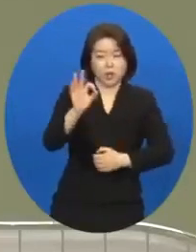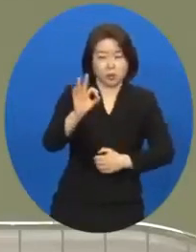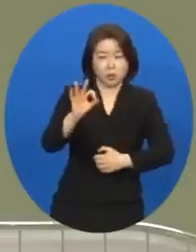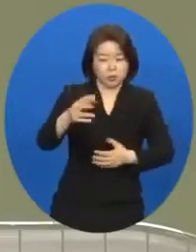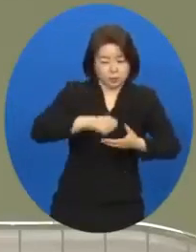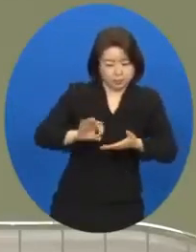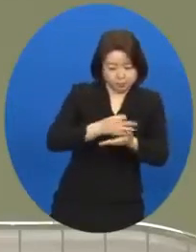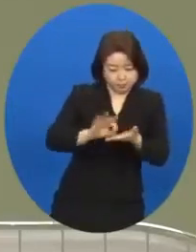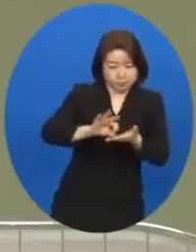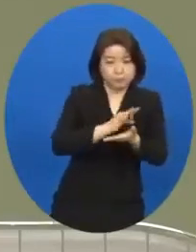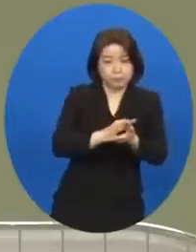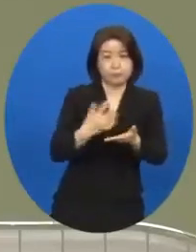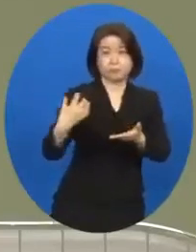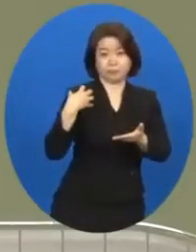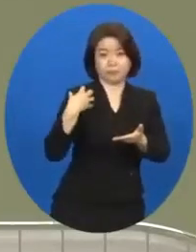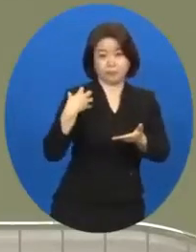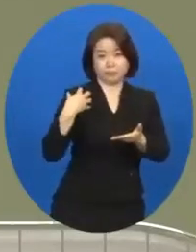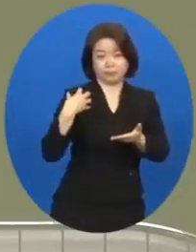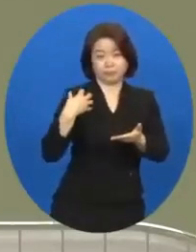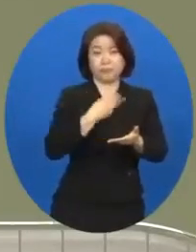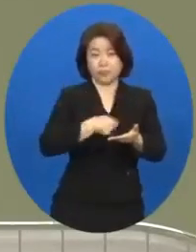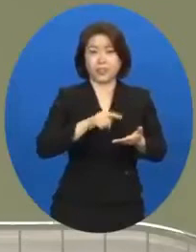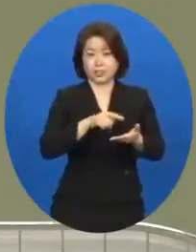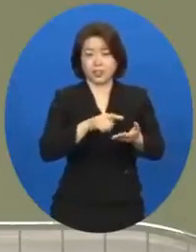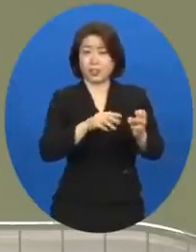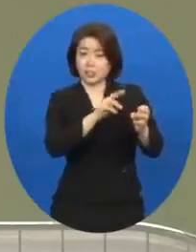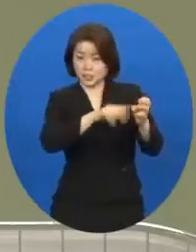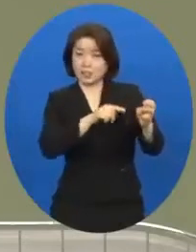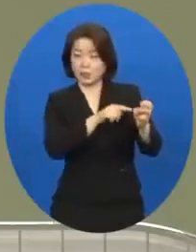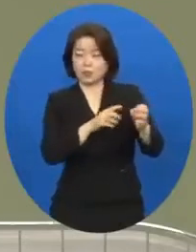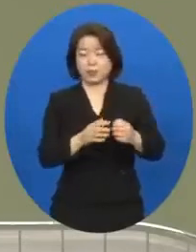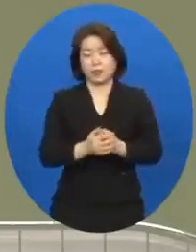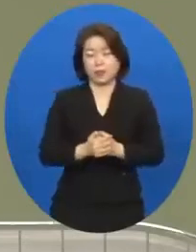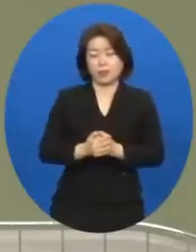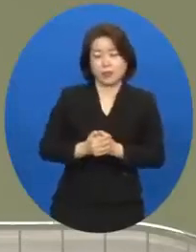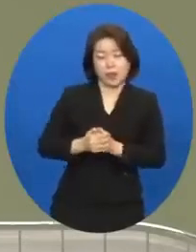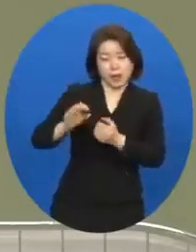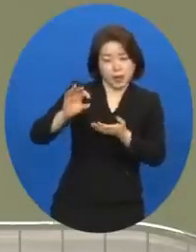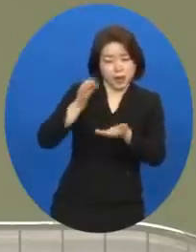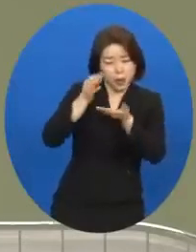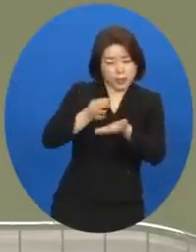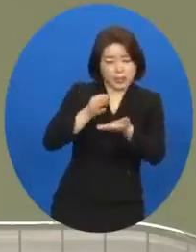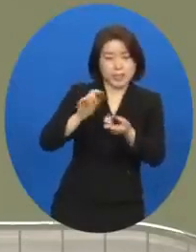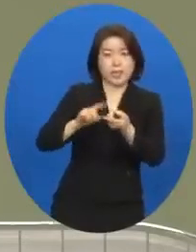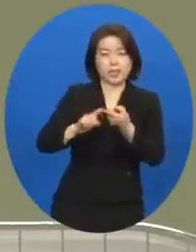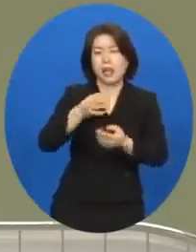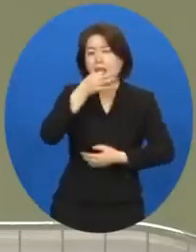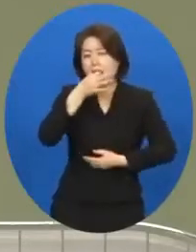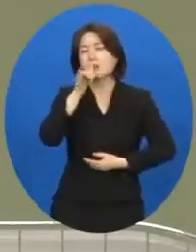맡은, 그러니까 재정을 담당하는 제자였는데 재정의 재물에 대한 탐심이 있었어요.